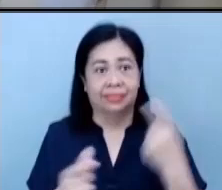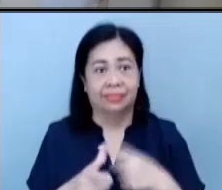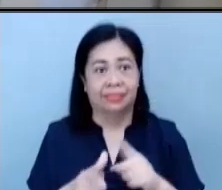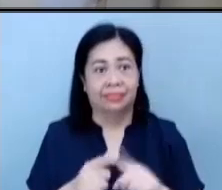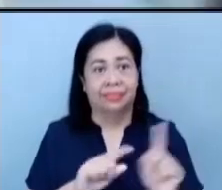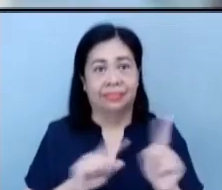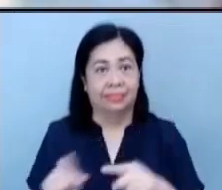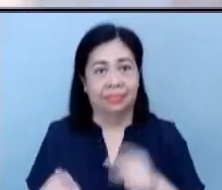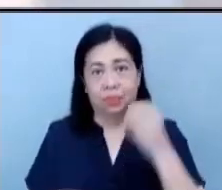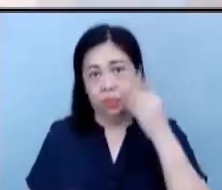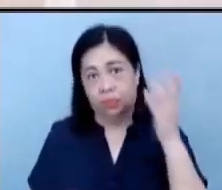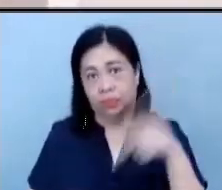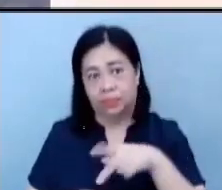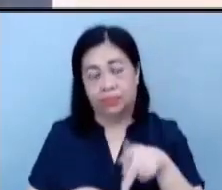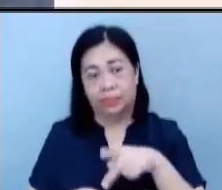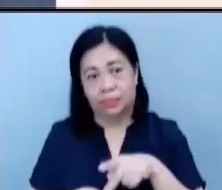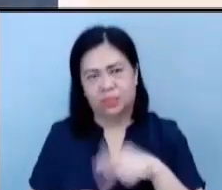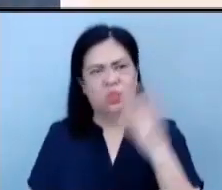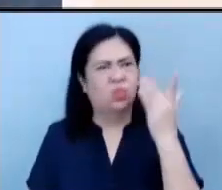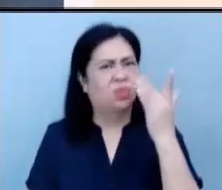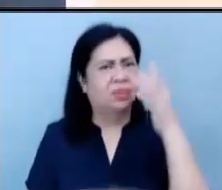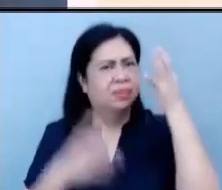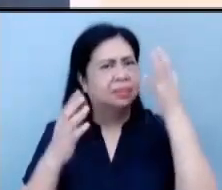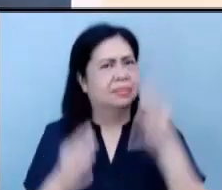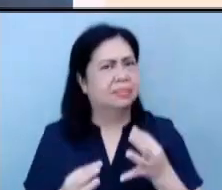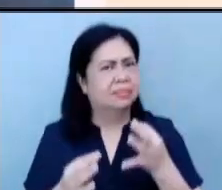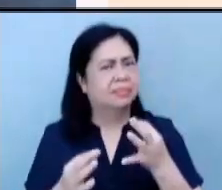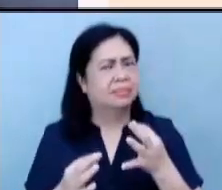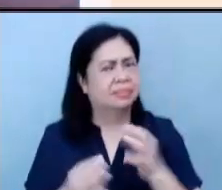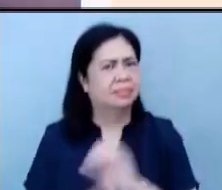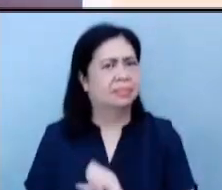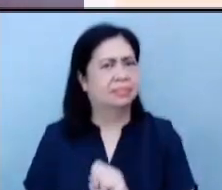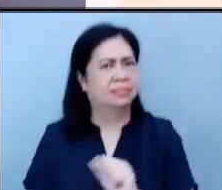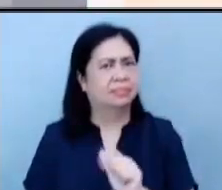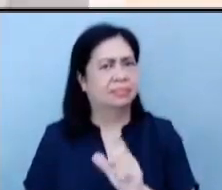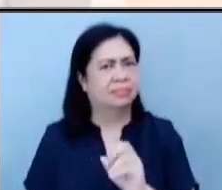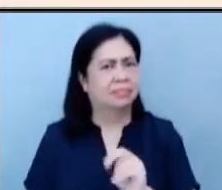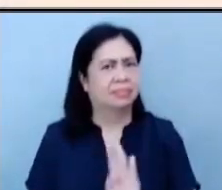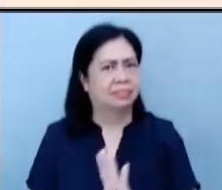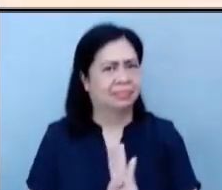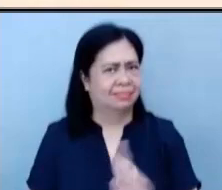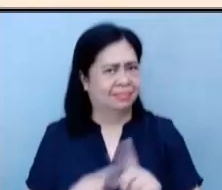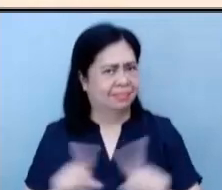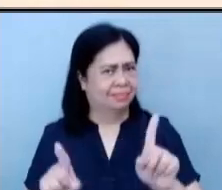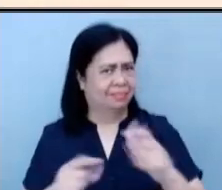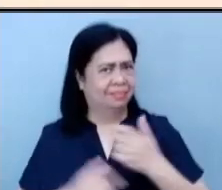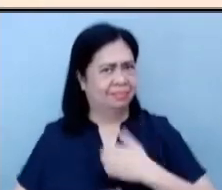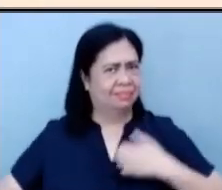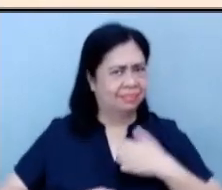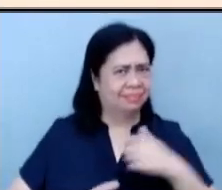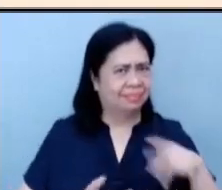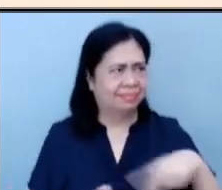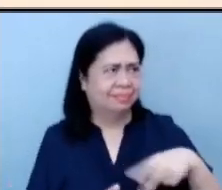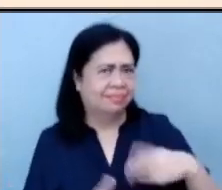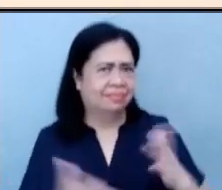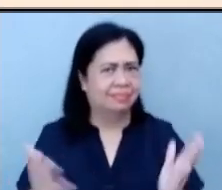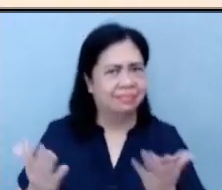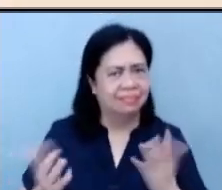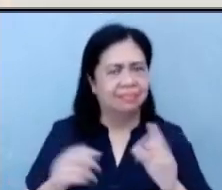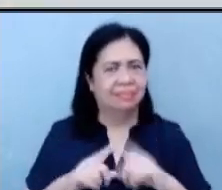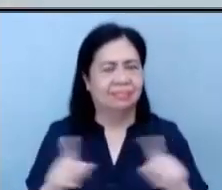ng Pilipinas, bakit mo naisipang salon business medyo malayo dun sa pinanggalingan mong trabaho? At the time kasi